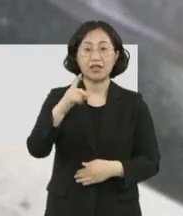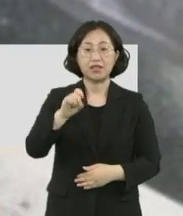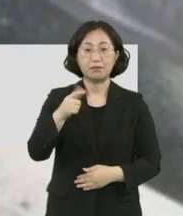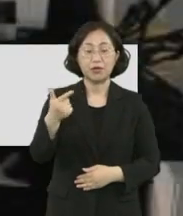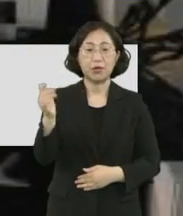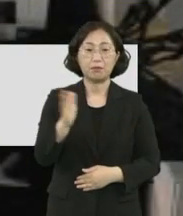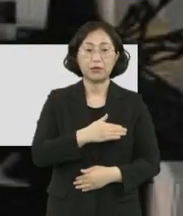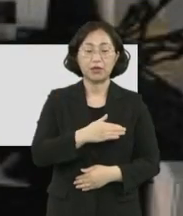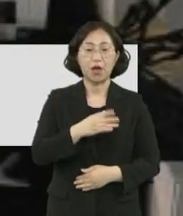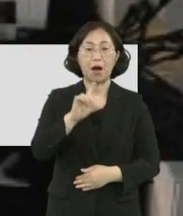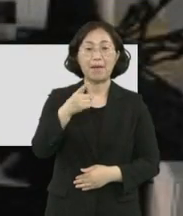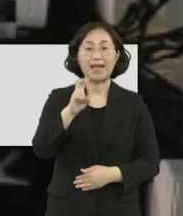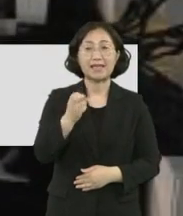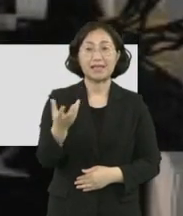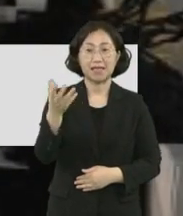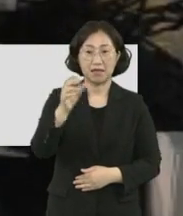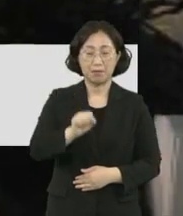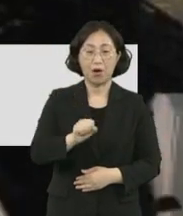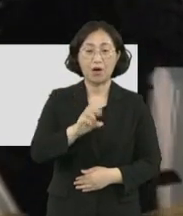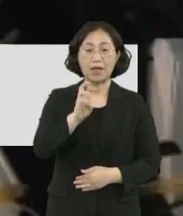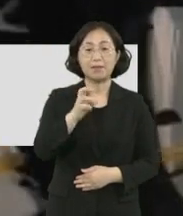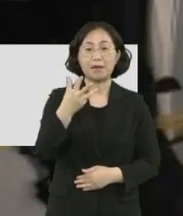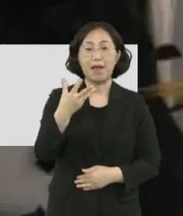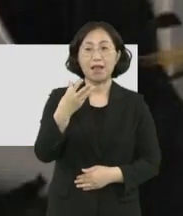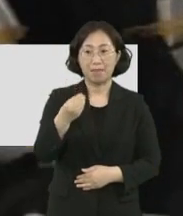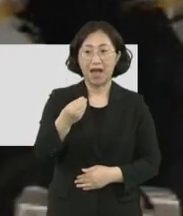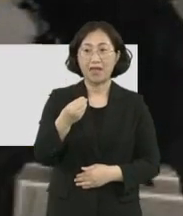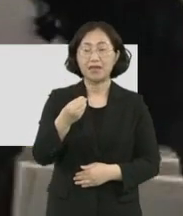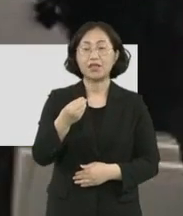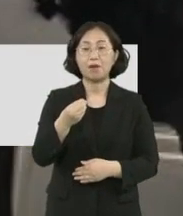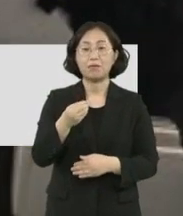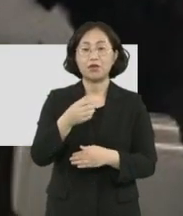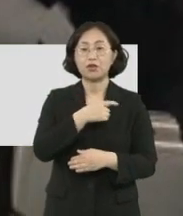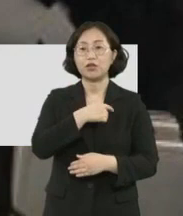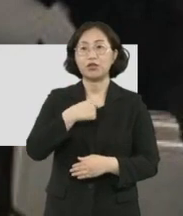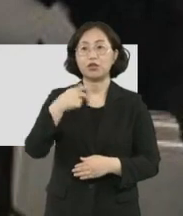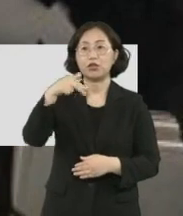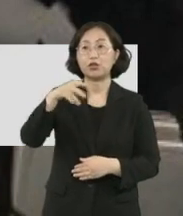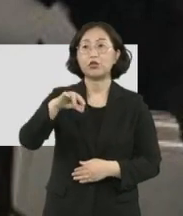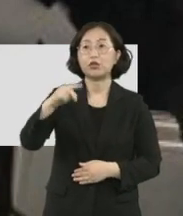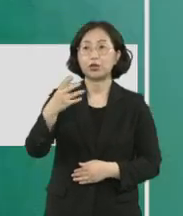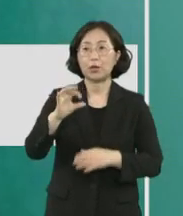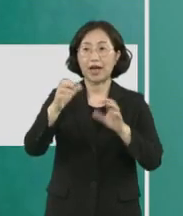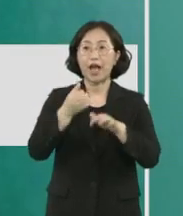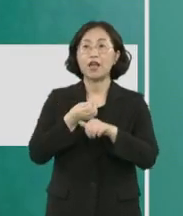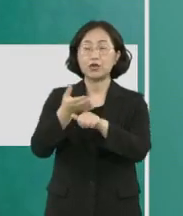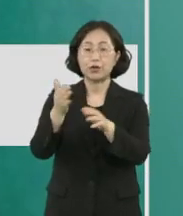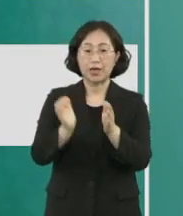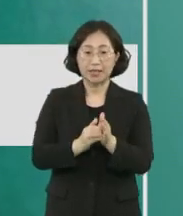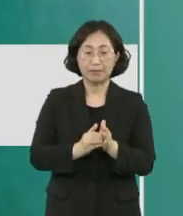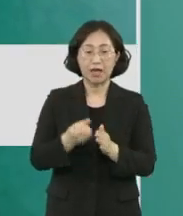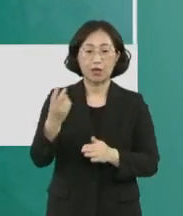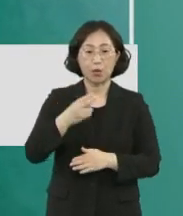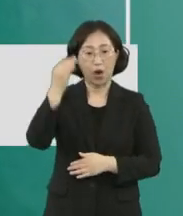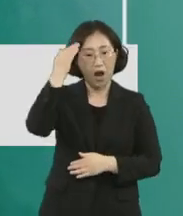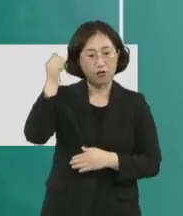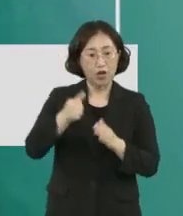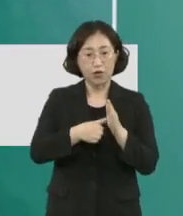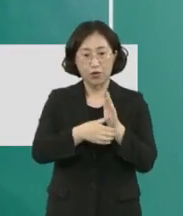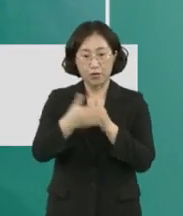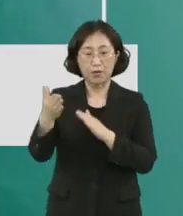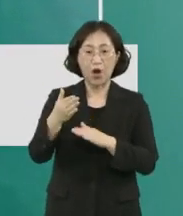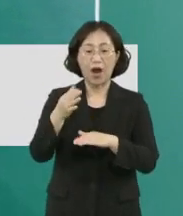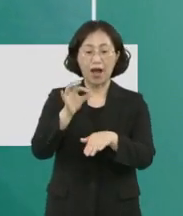2016년부터 시가 120억 원 상당 38만 점을 중동에 수출했습니다. A씨는 또 국내 유명 브랜드